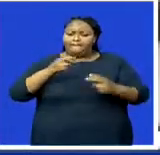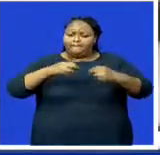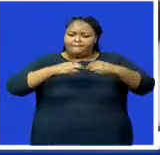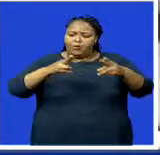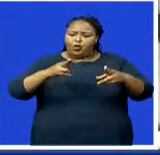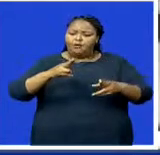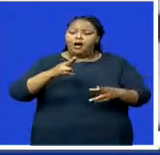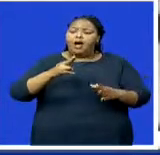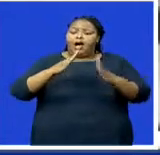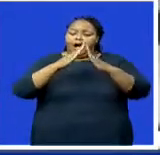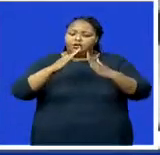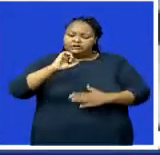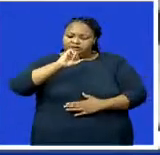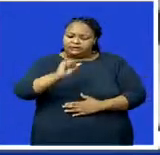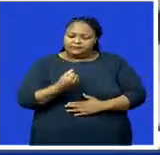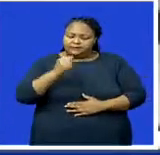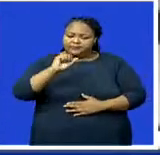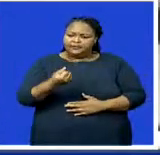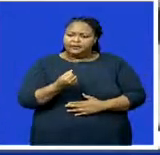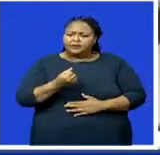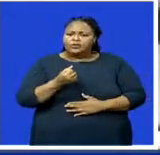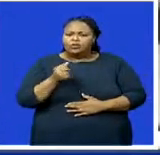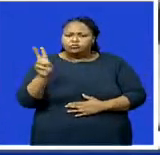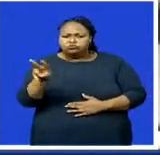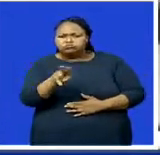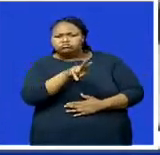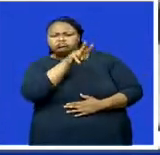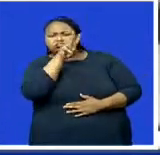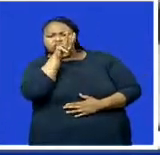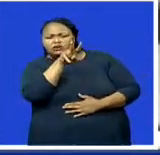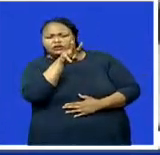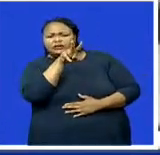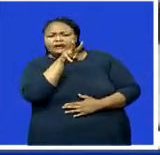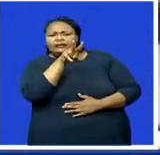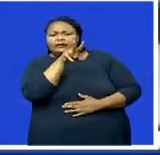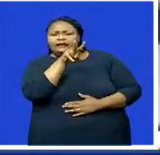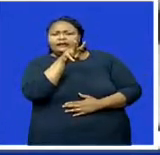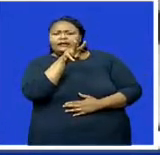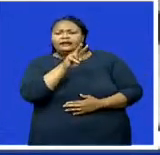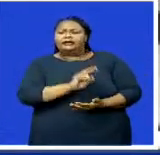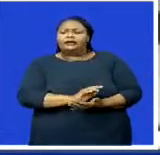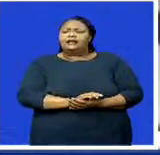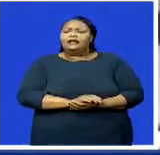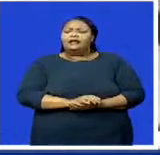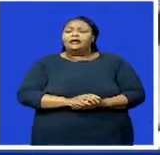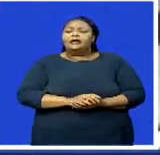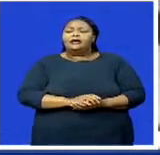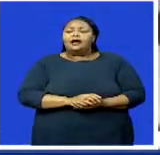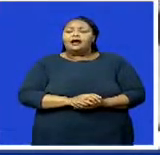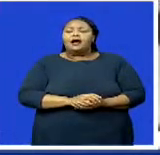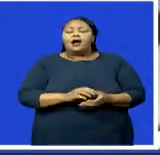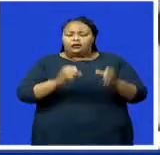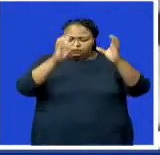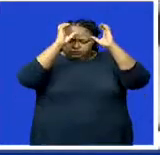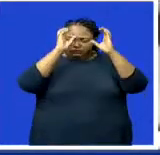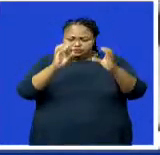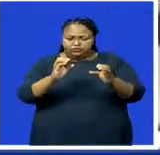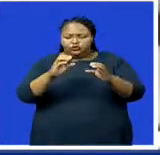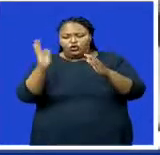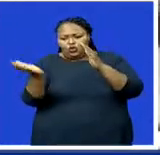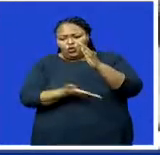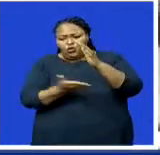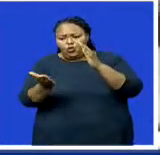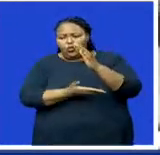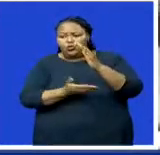leli langenhla kwethu wathi nakathi uphose emehlo langendasi nje ucetha kuthula le todi imboni lapha yakuthi sabudela wathi nakabhekise